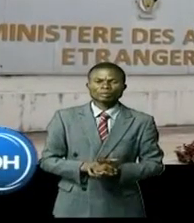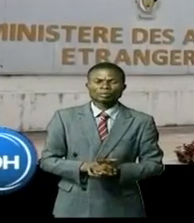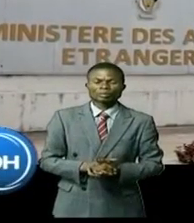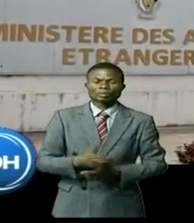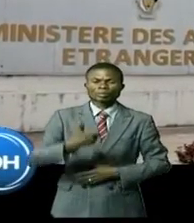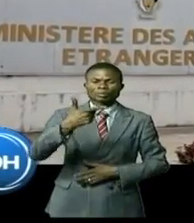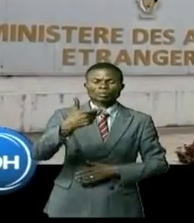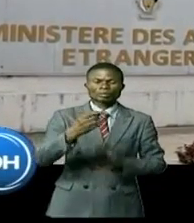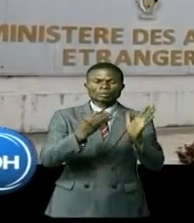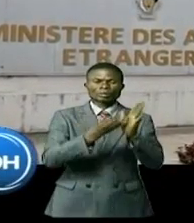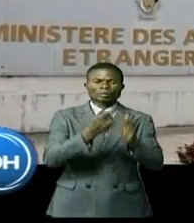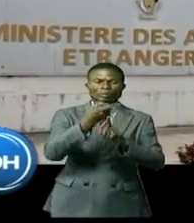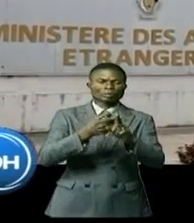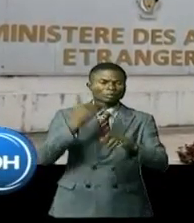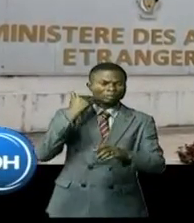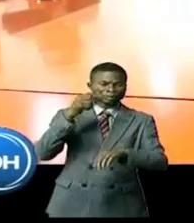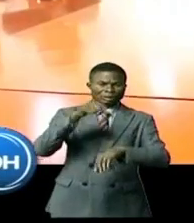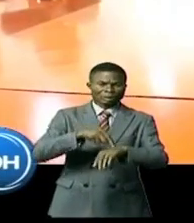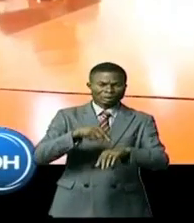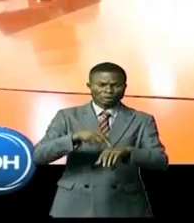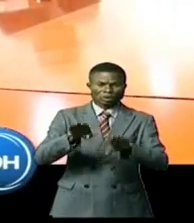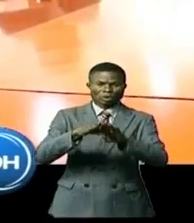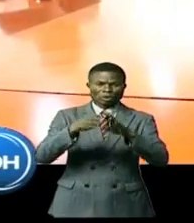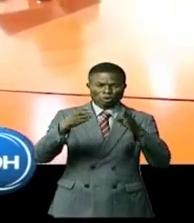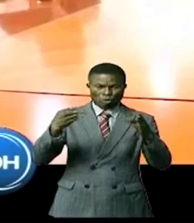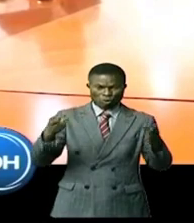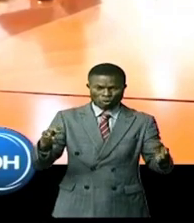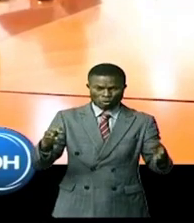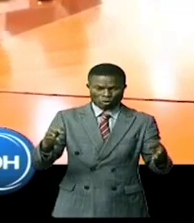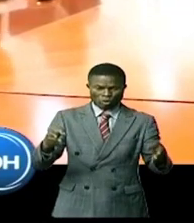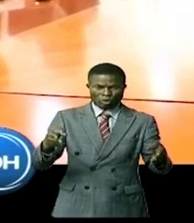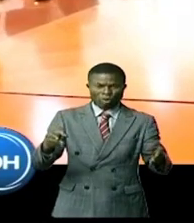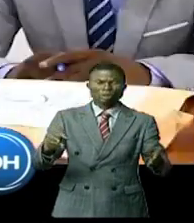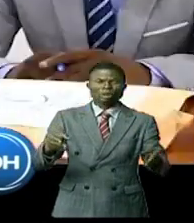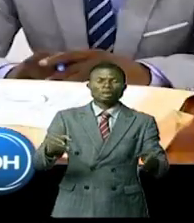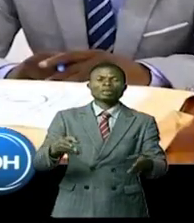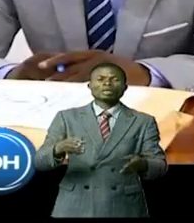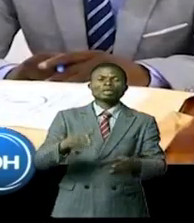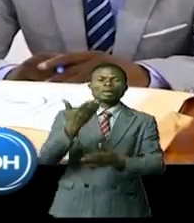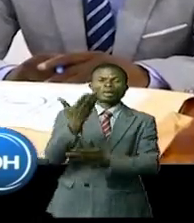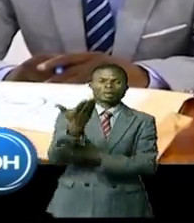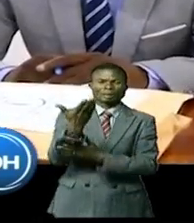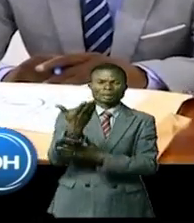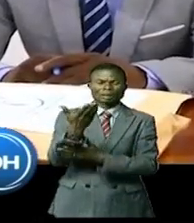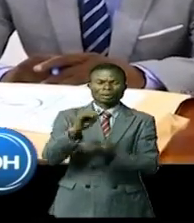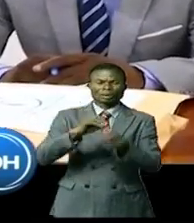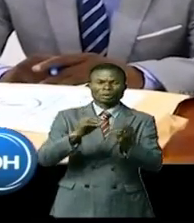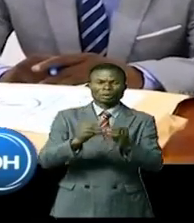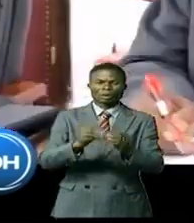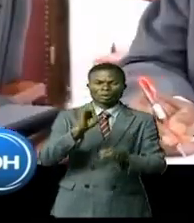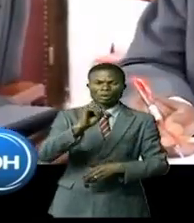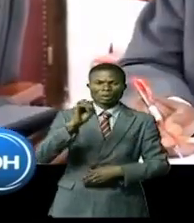Mardi 7 juin, c'est la date d'ouverture des plis des soumissionnaires à l'appel d'offres numéro